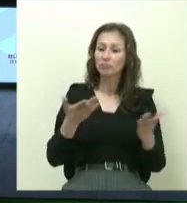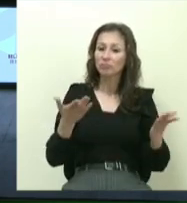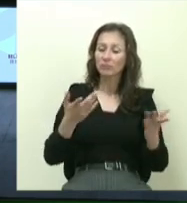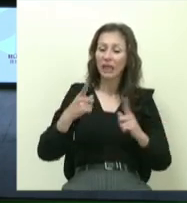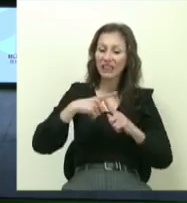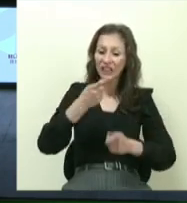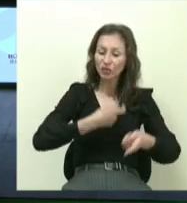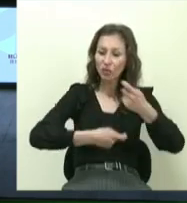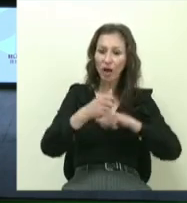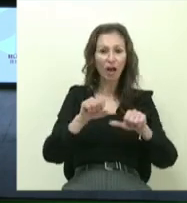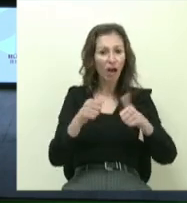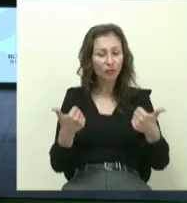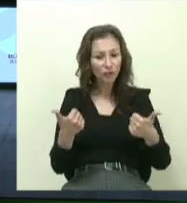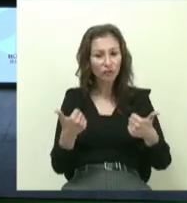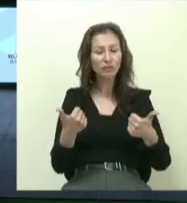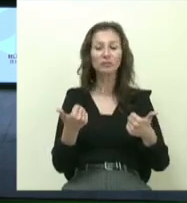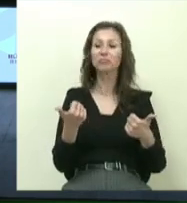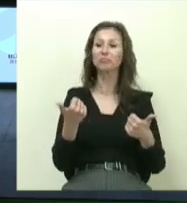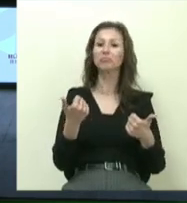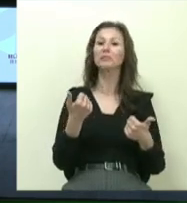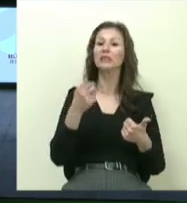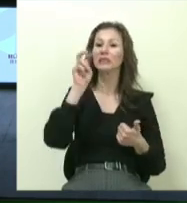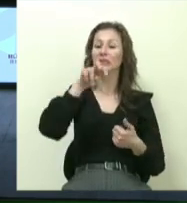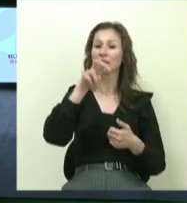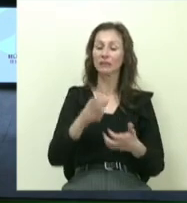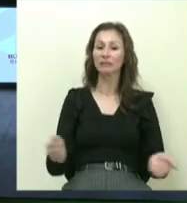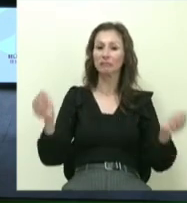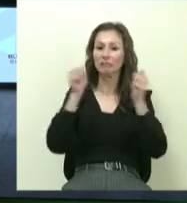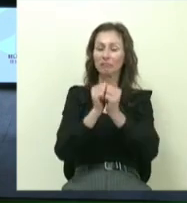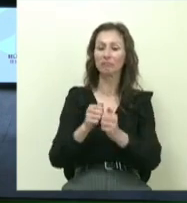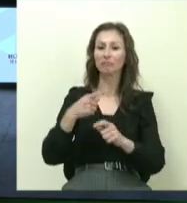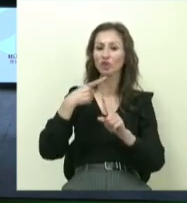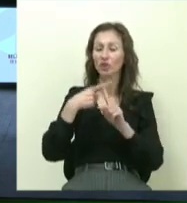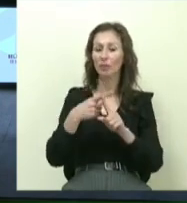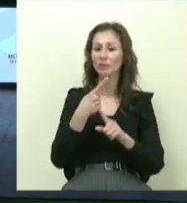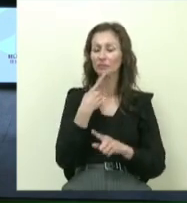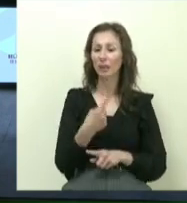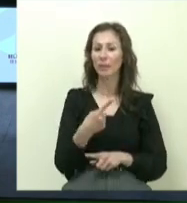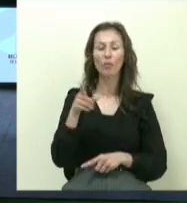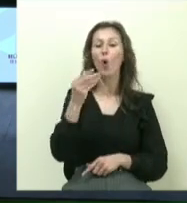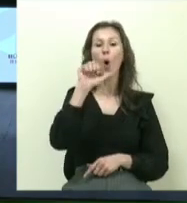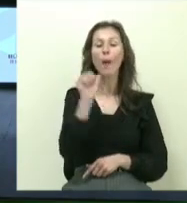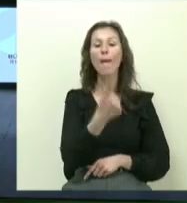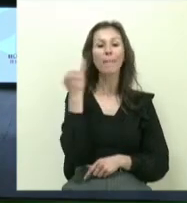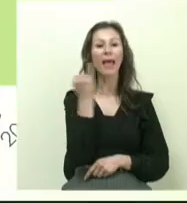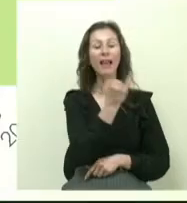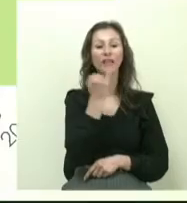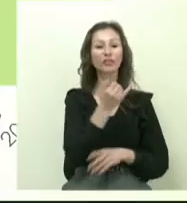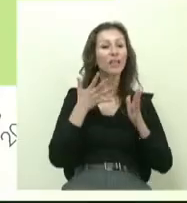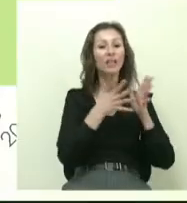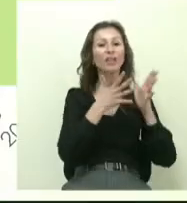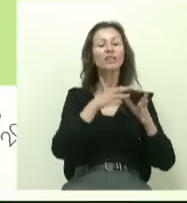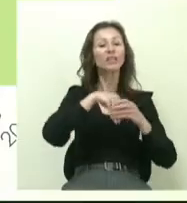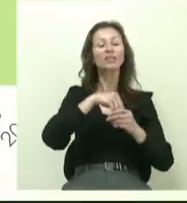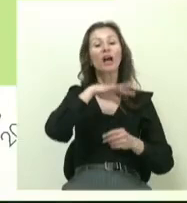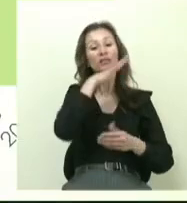ticari açıklığı etkileyici bir biçimde sekize Katlanıyor buradaki önemli eleştiri ihracat büyümesinin